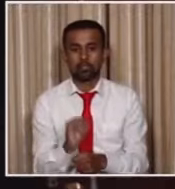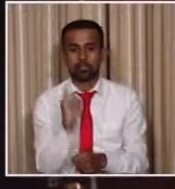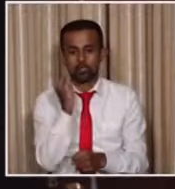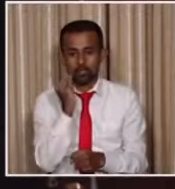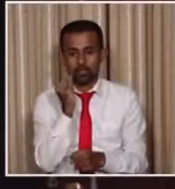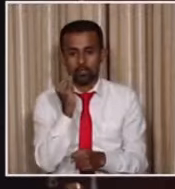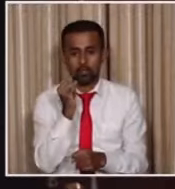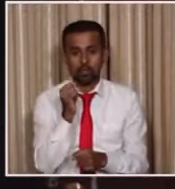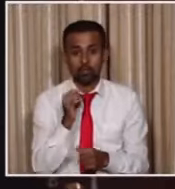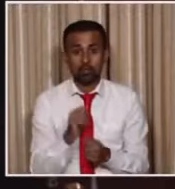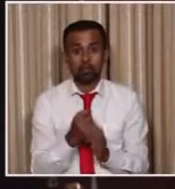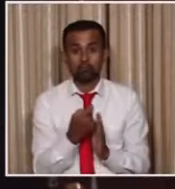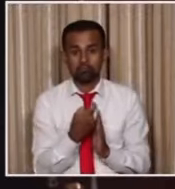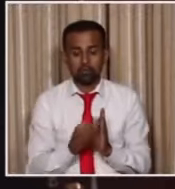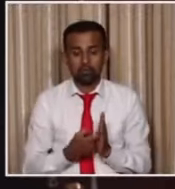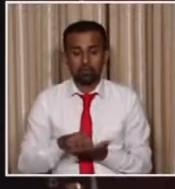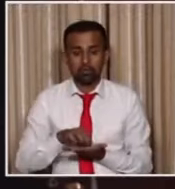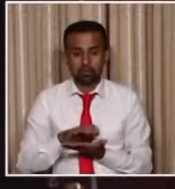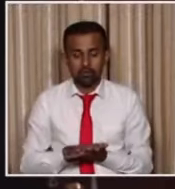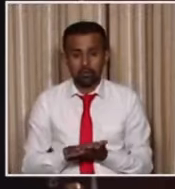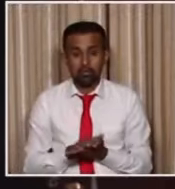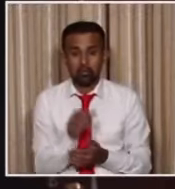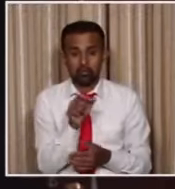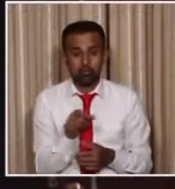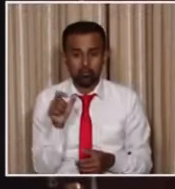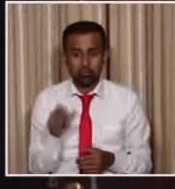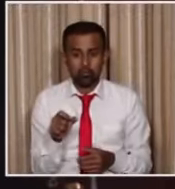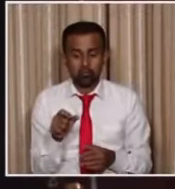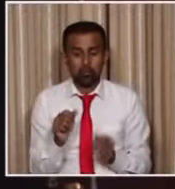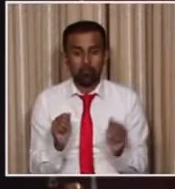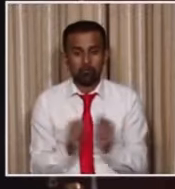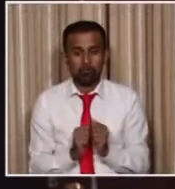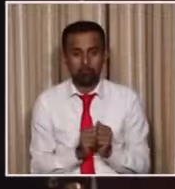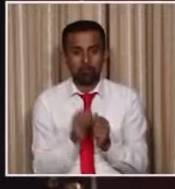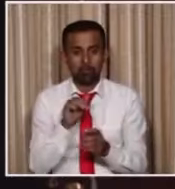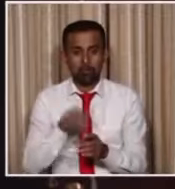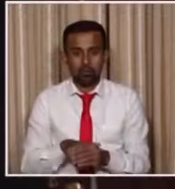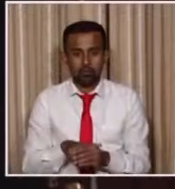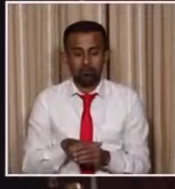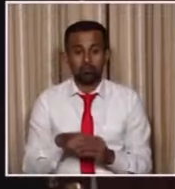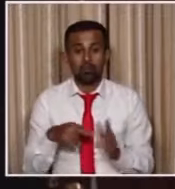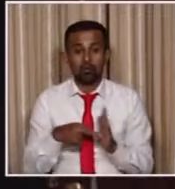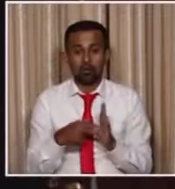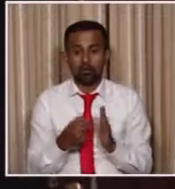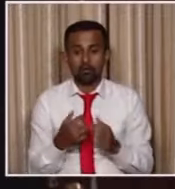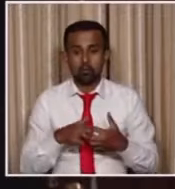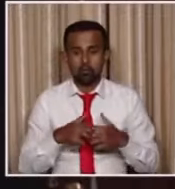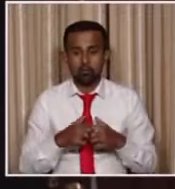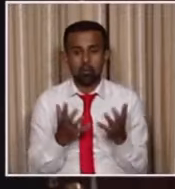නිලධාරීන් එවැගේම ප්‍රතිපත්ති තීන්දුව ගන්න අය මේ සම්බන්ධයෙන් කටයුතු කරලා මේ රටේ ආර්ථික